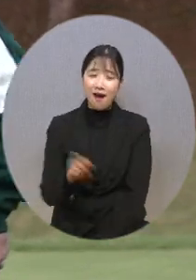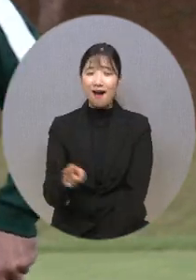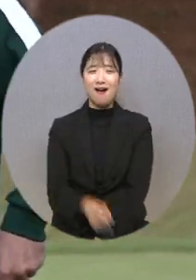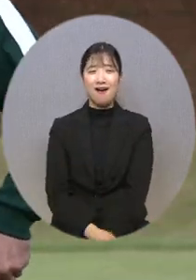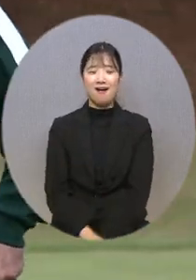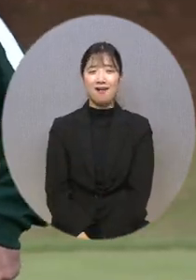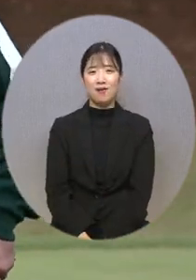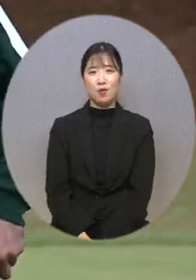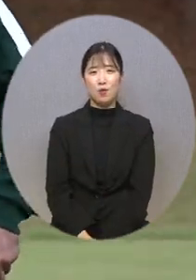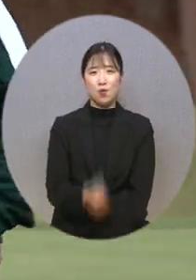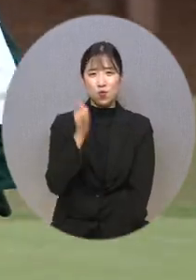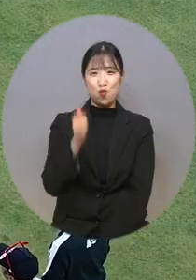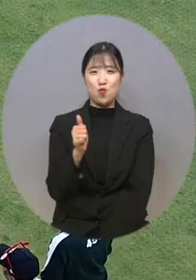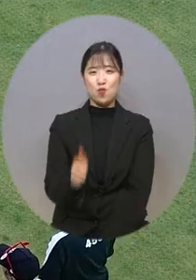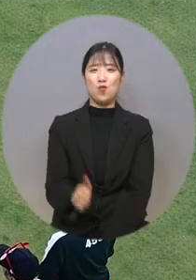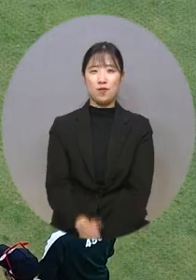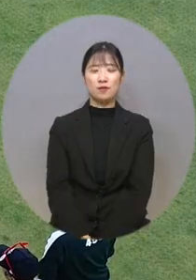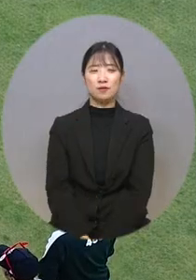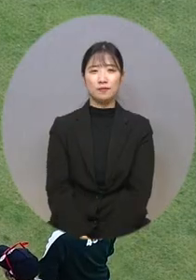나이스. 아니.